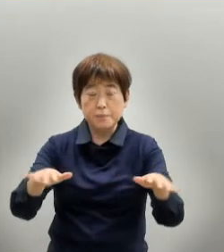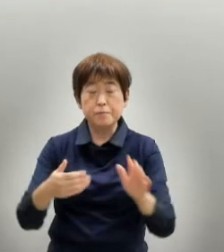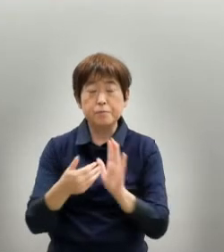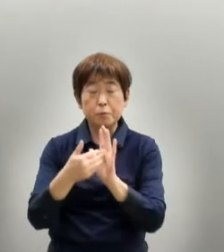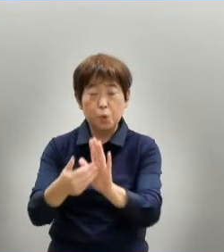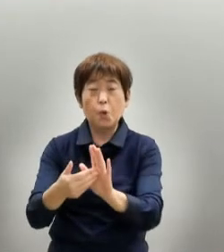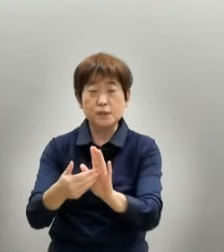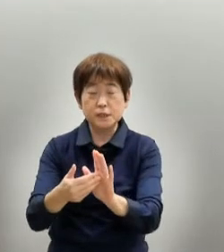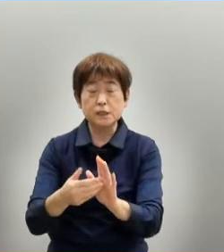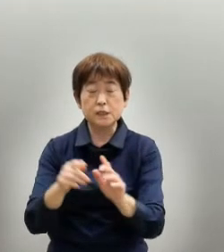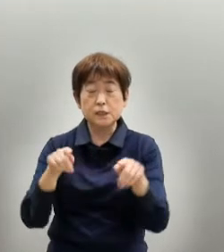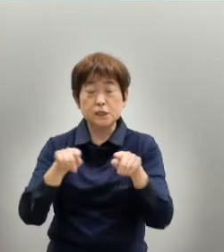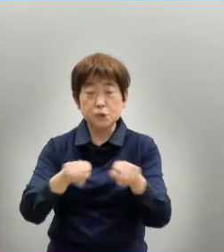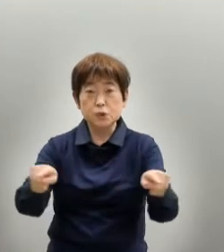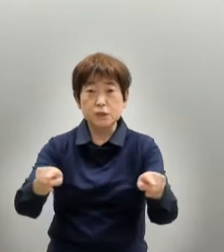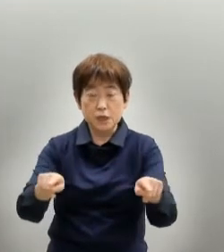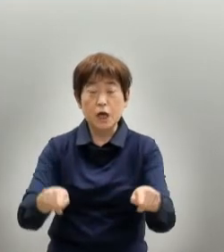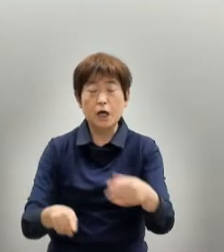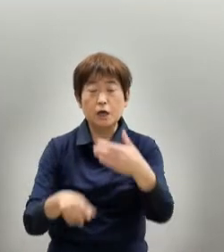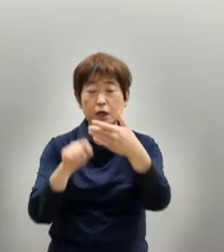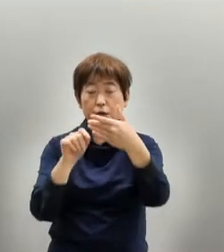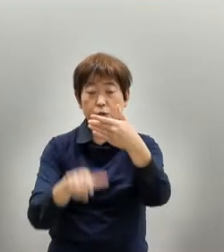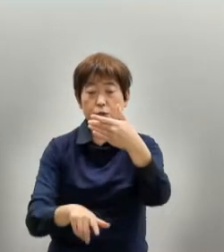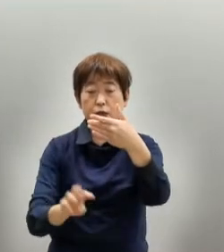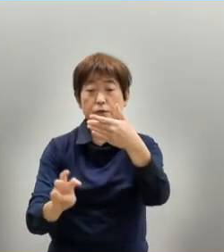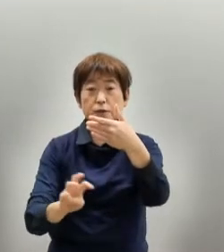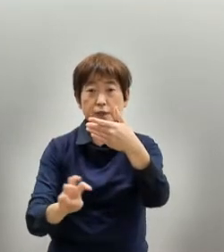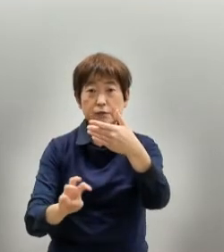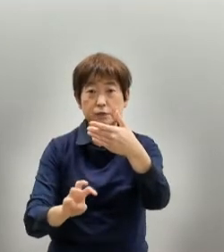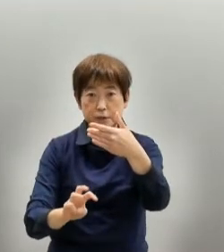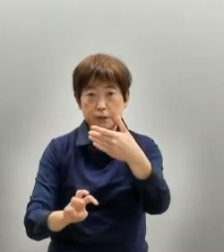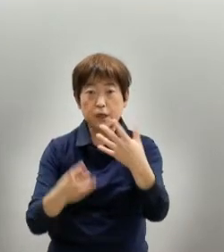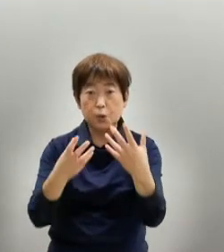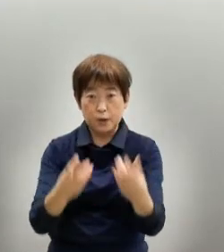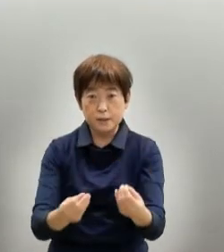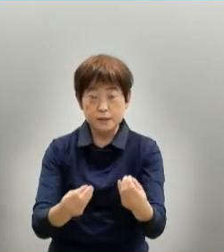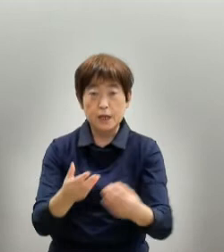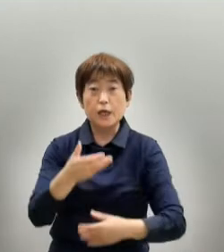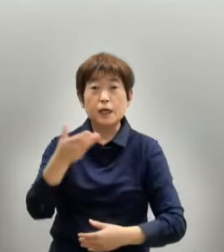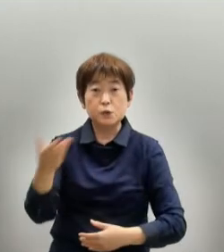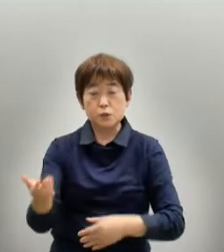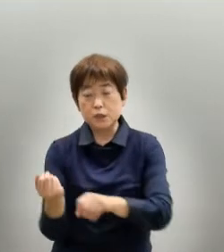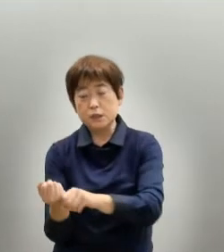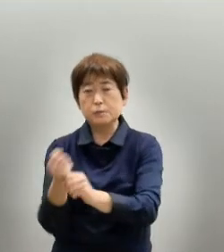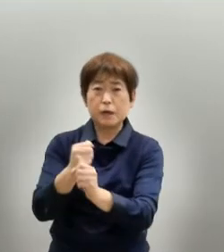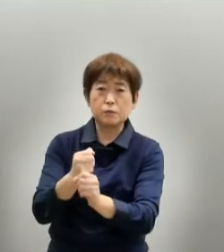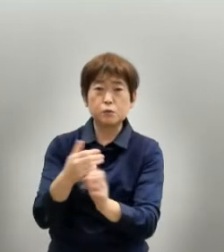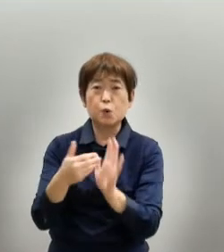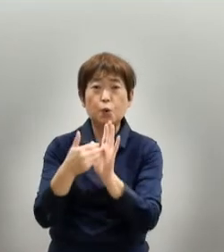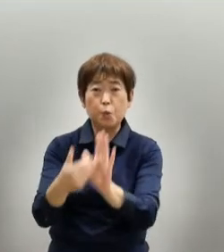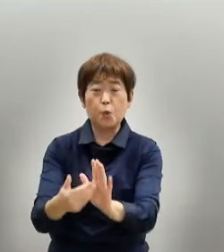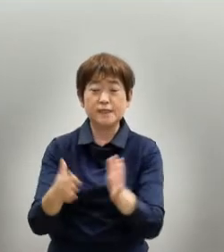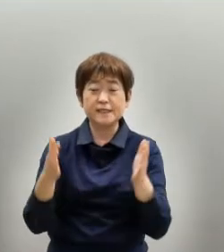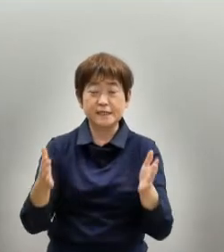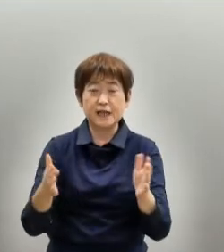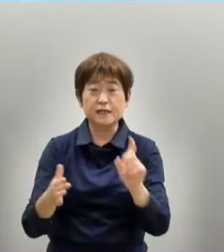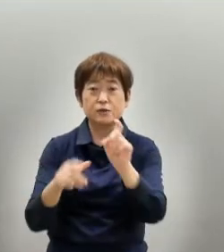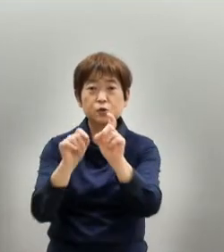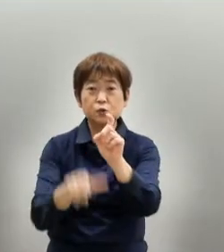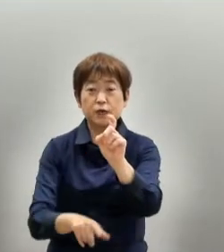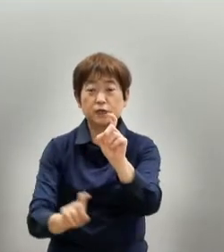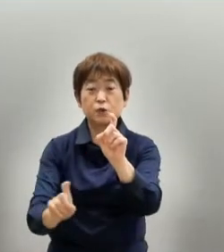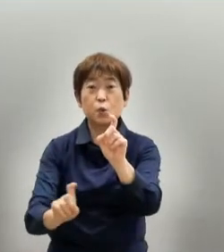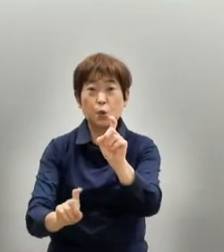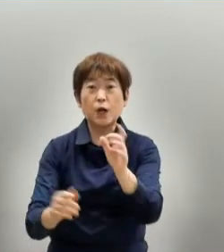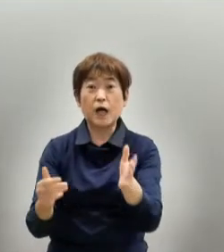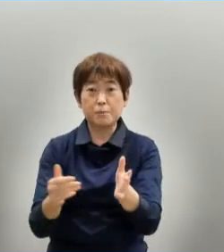月のですね、失礼しました、ですね、まん延防止措置終わりまして、その後リバウンド防止期間ということで10月10日